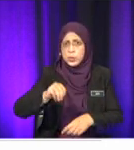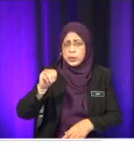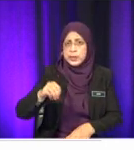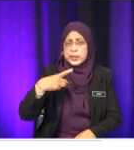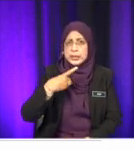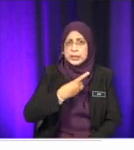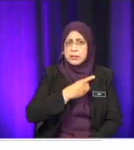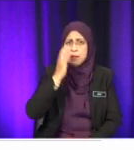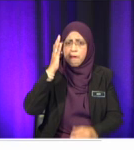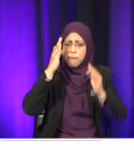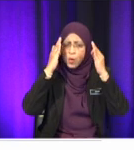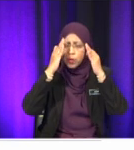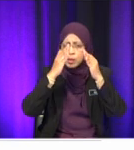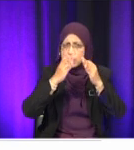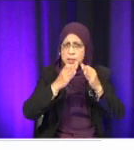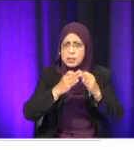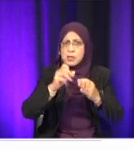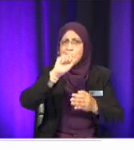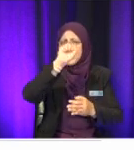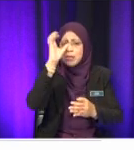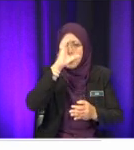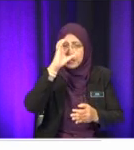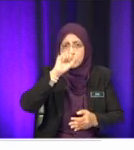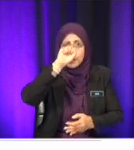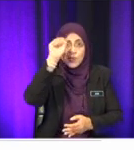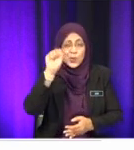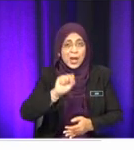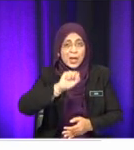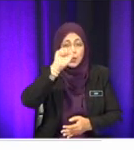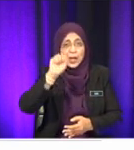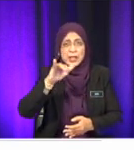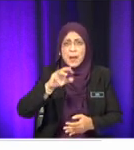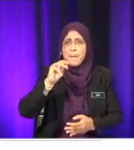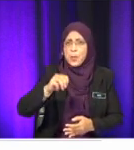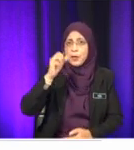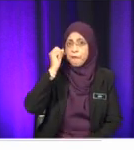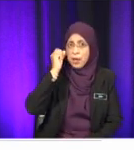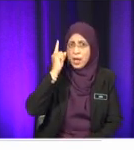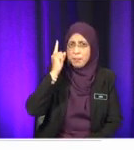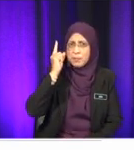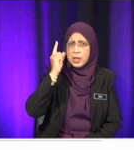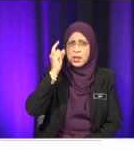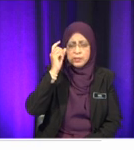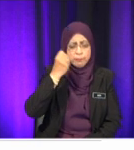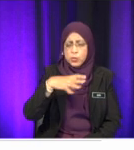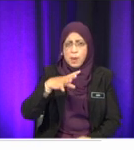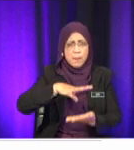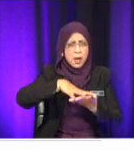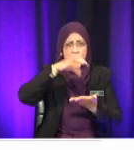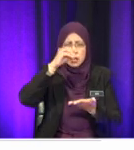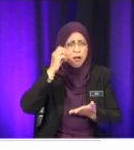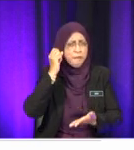akan tumpukan kepada soal-soalan yang murid-murid kita paham dan telah dipelajari